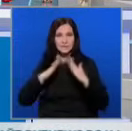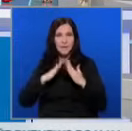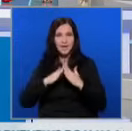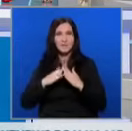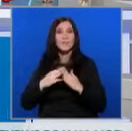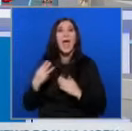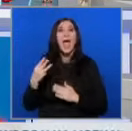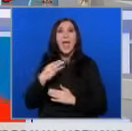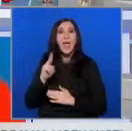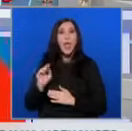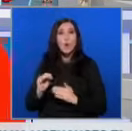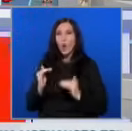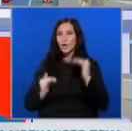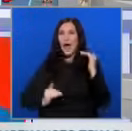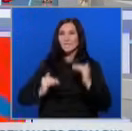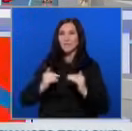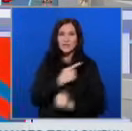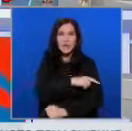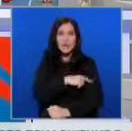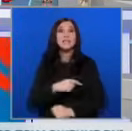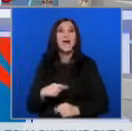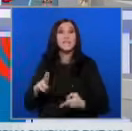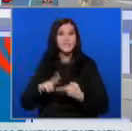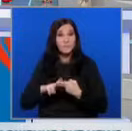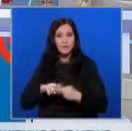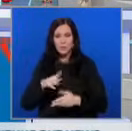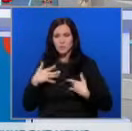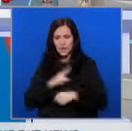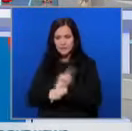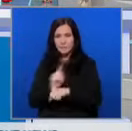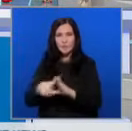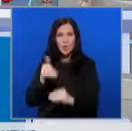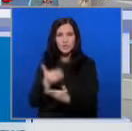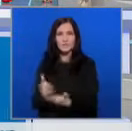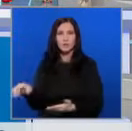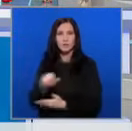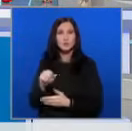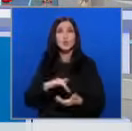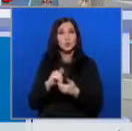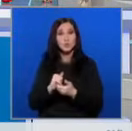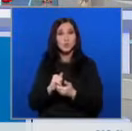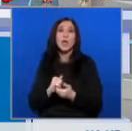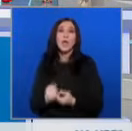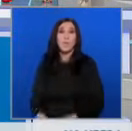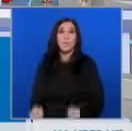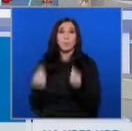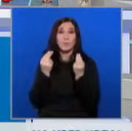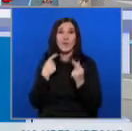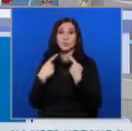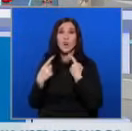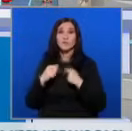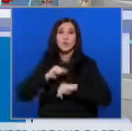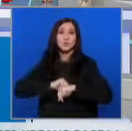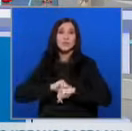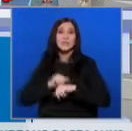на екоравновесие клиника Връбница. Те поискаха незабавна оставка на ръководството на дружествата и драстично подобряване в условията на